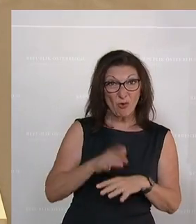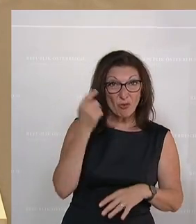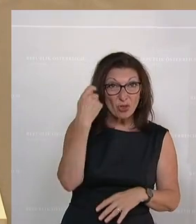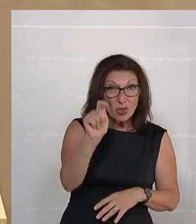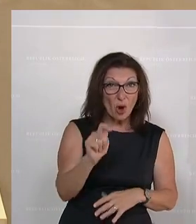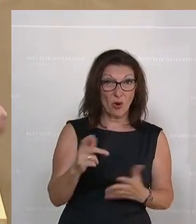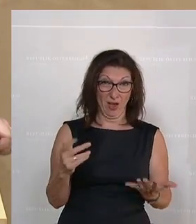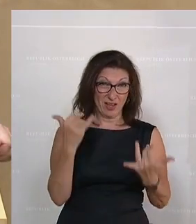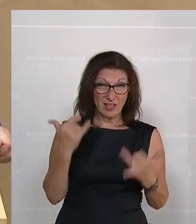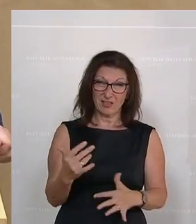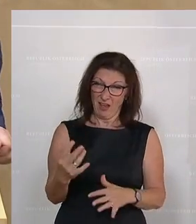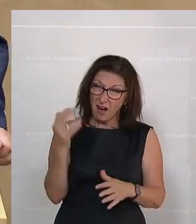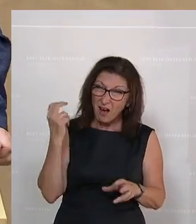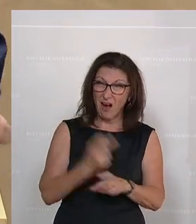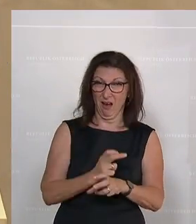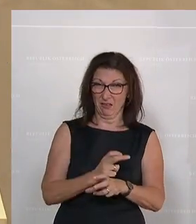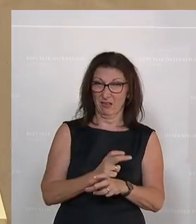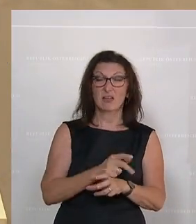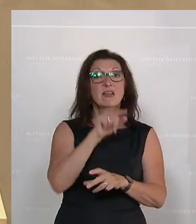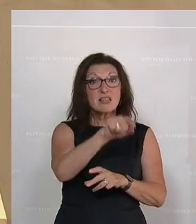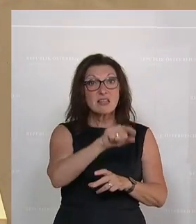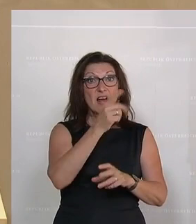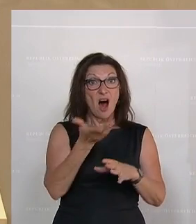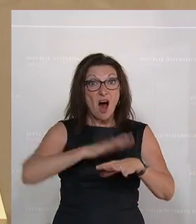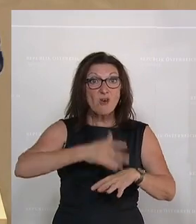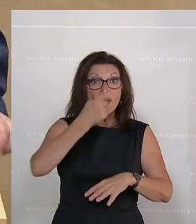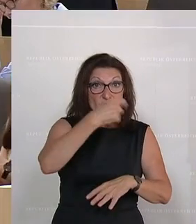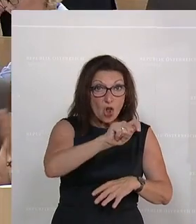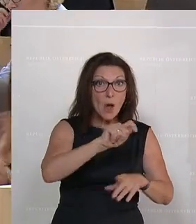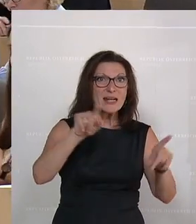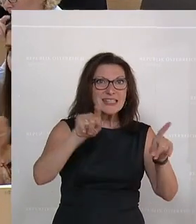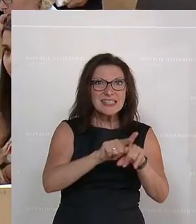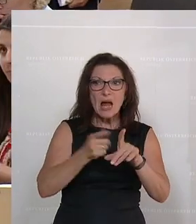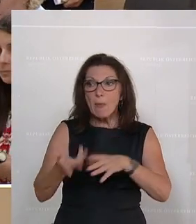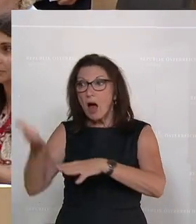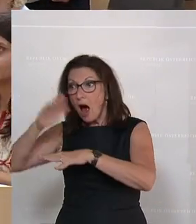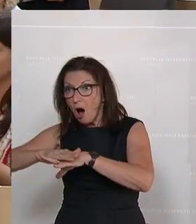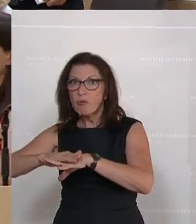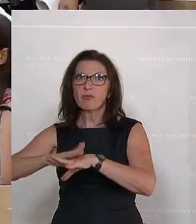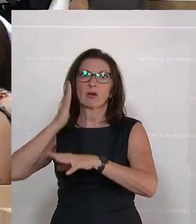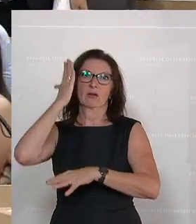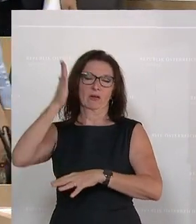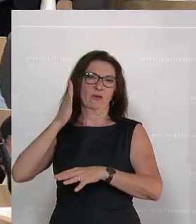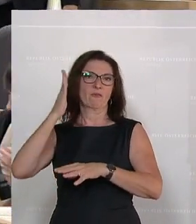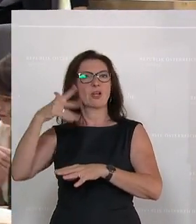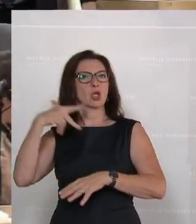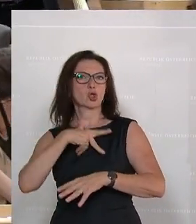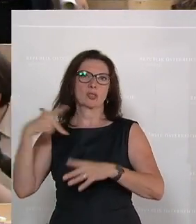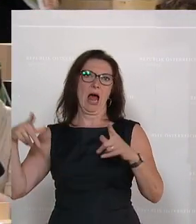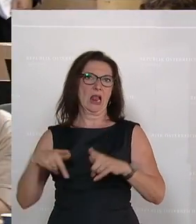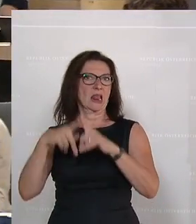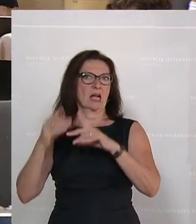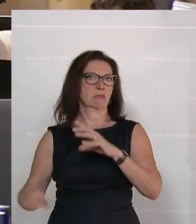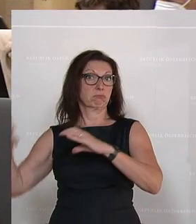stark genau um diese teuerung erhöhen und nicht nur sozialleistungen sondern auch